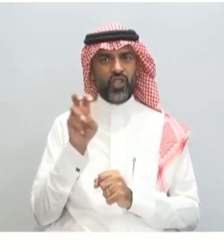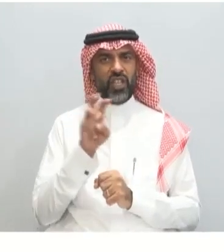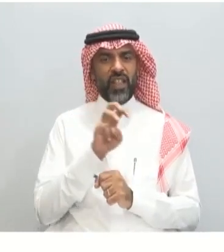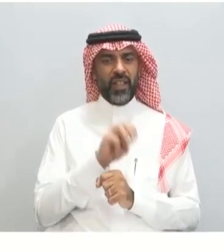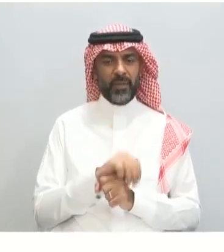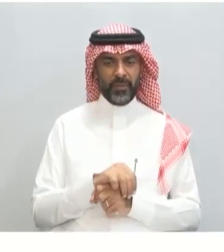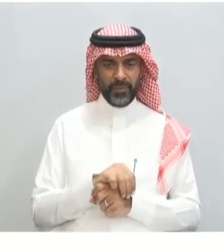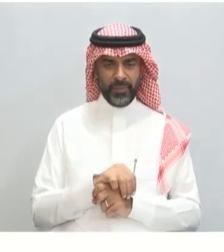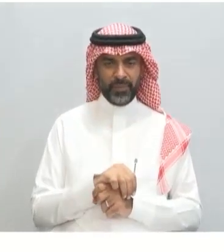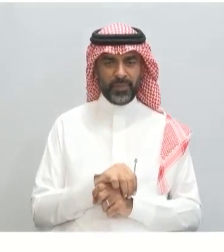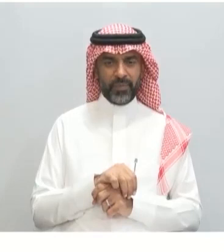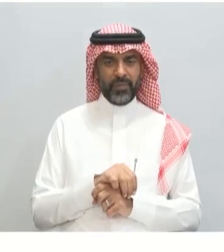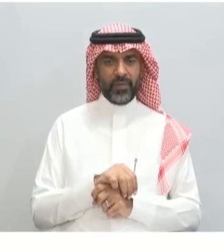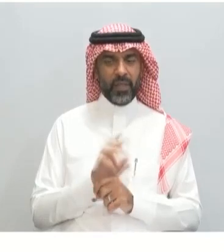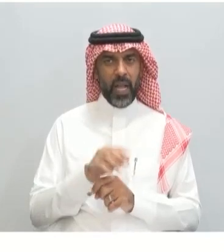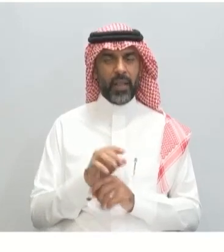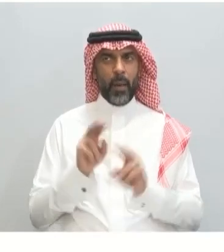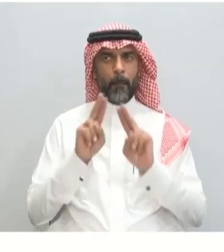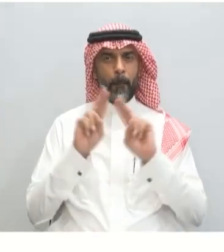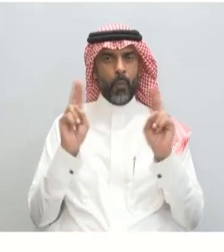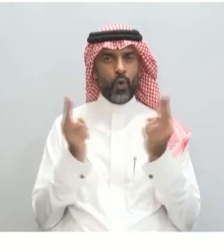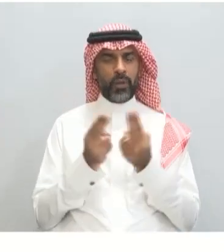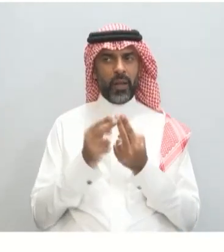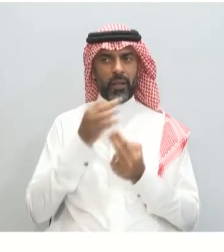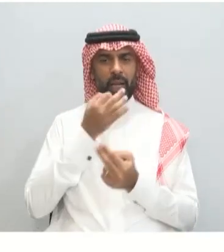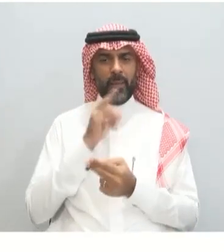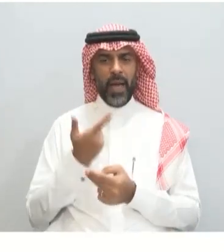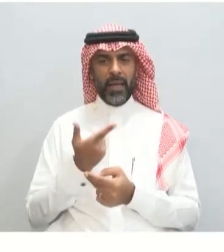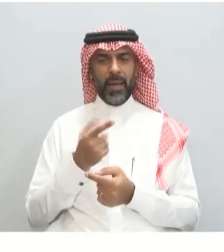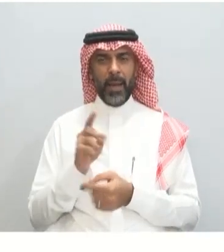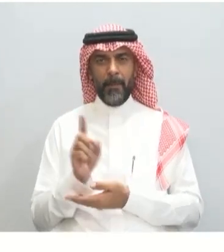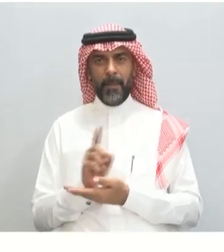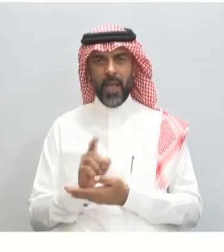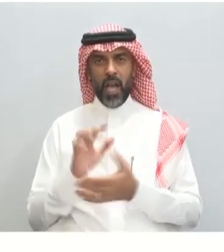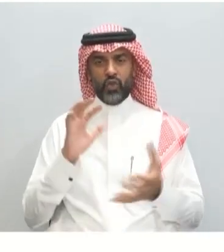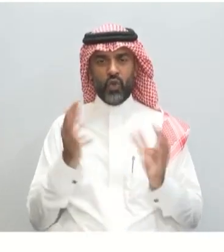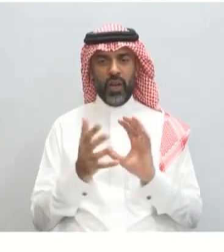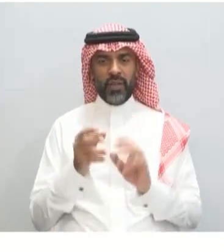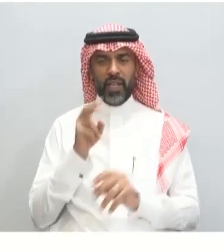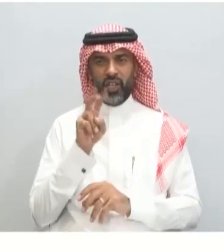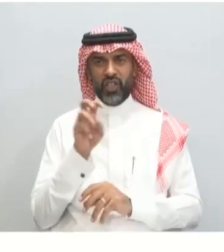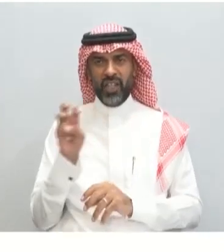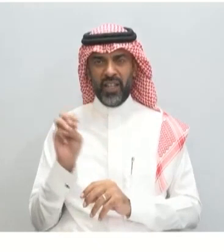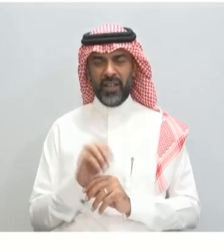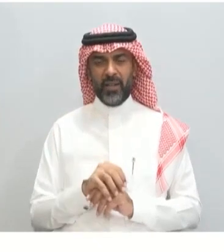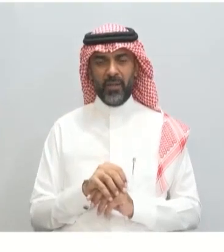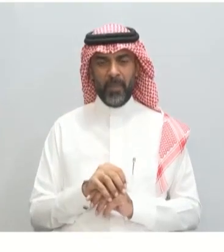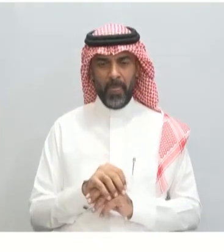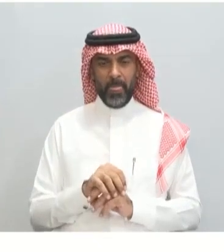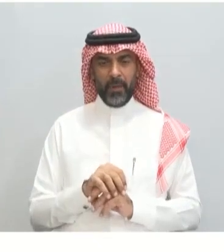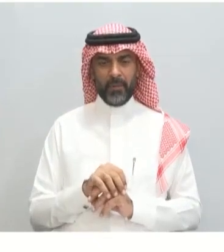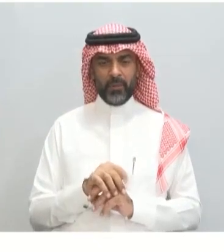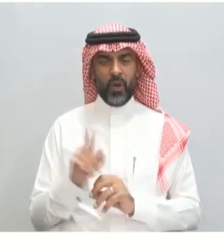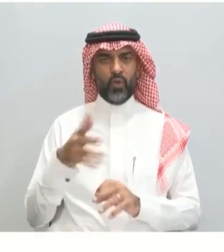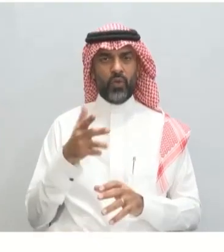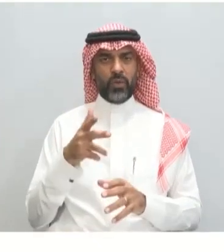ملتقى الملتقى الذي تحدث عن البيئه الجغرافيه برؤيه 2030 وكان منظما ومنسقا